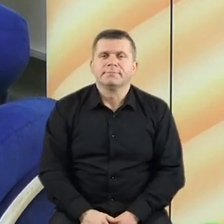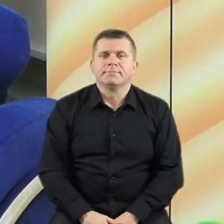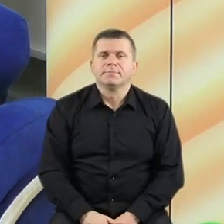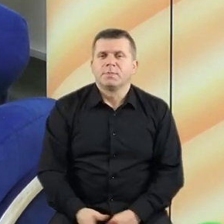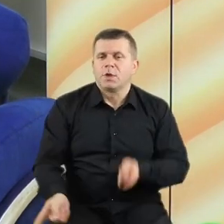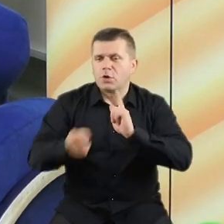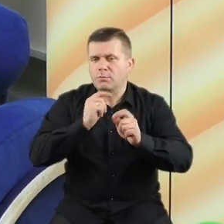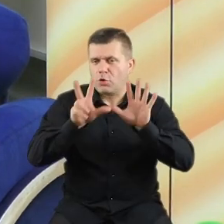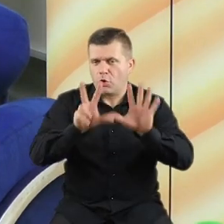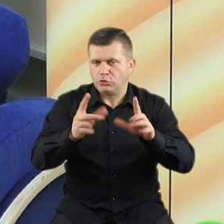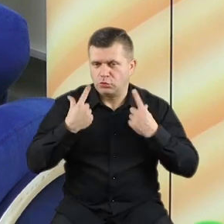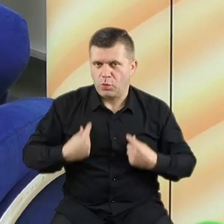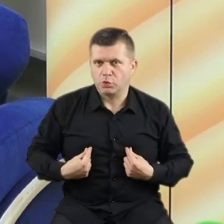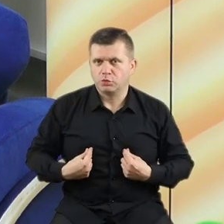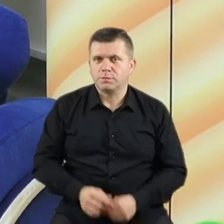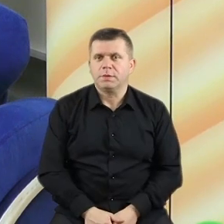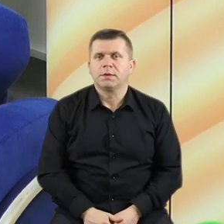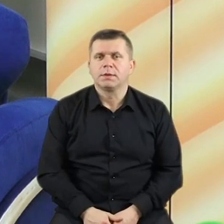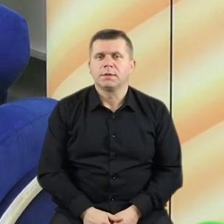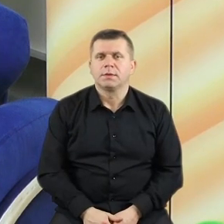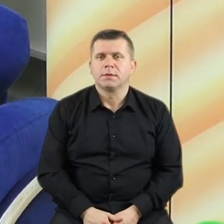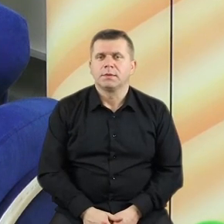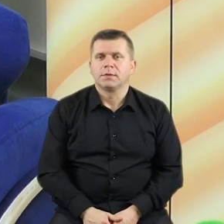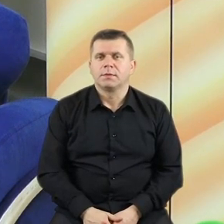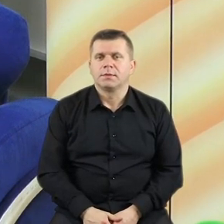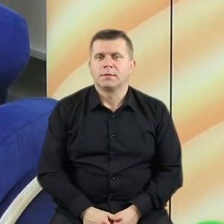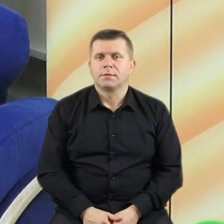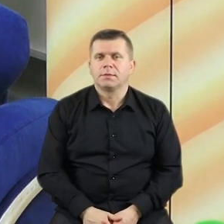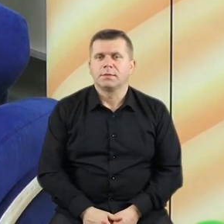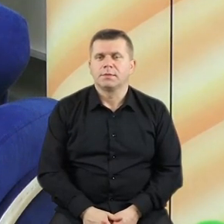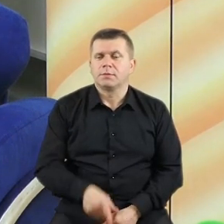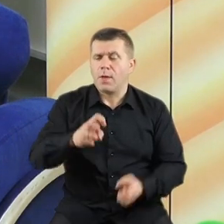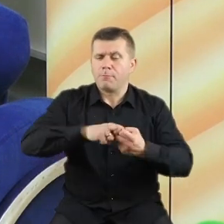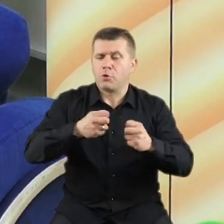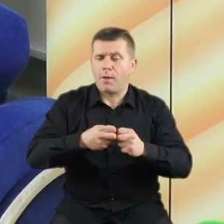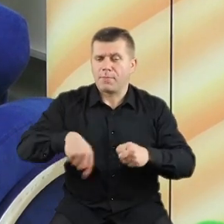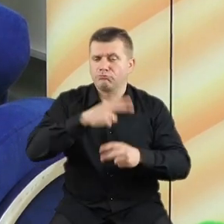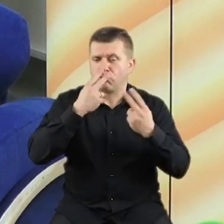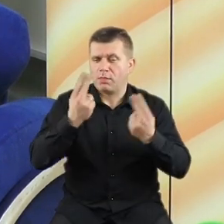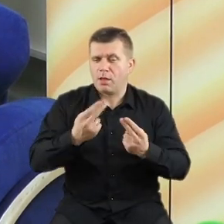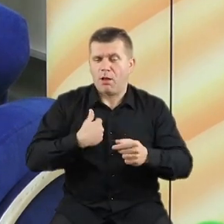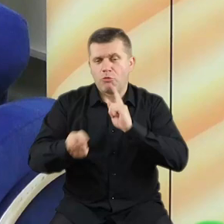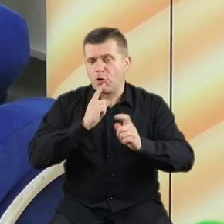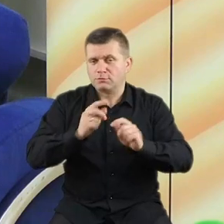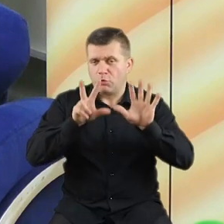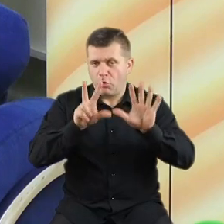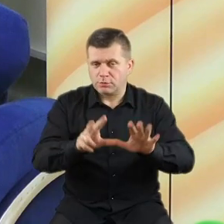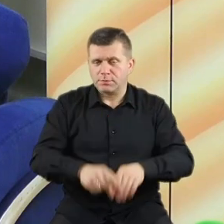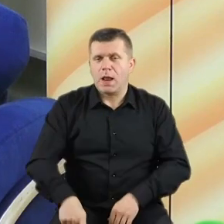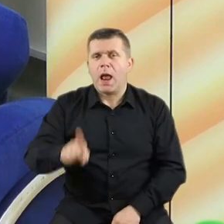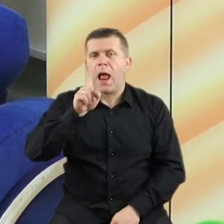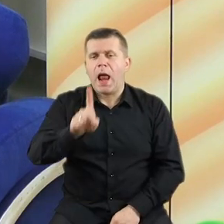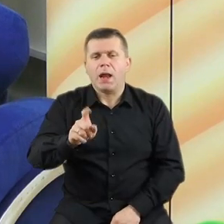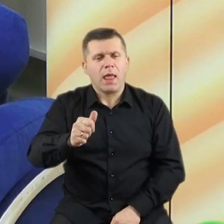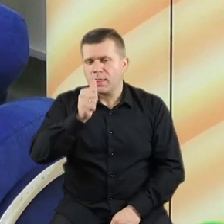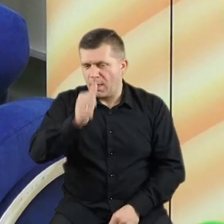woli. I rozmawiałam z 8 ludźmi, z czego, i to jest też właśnie taki problem reportera. Rozmawiam z 8, ale ja nie